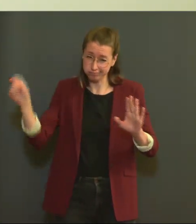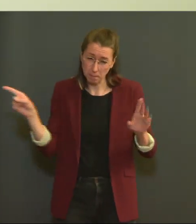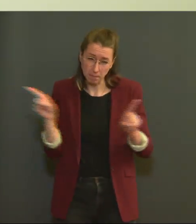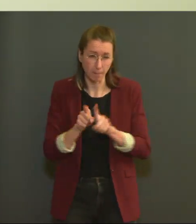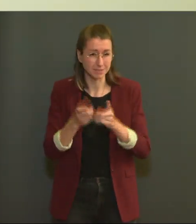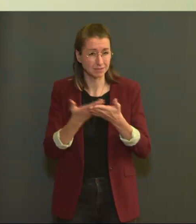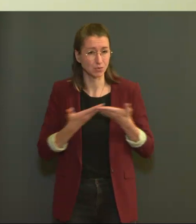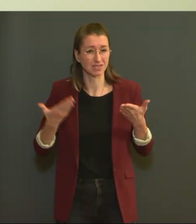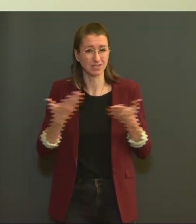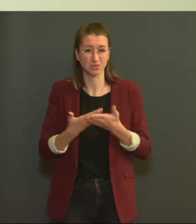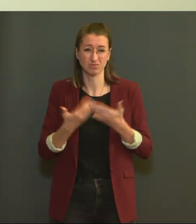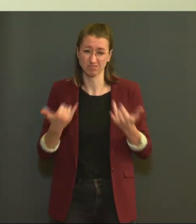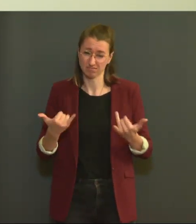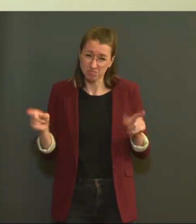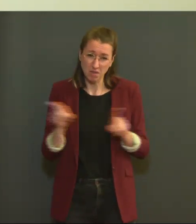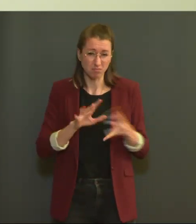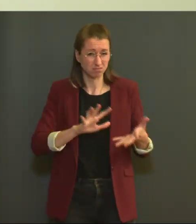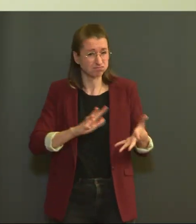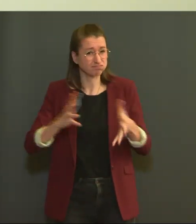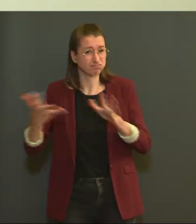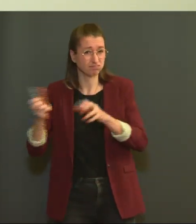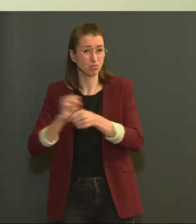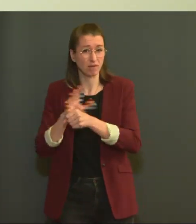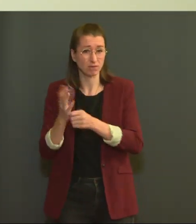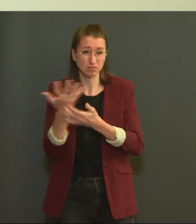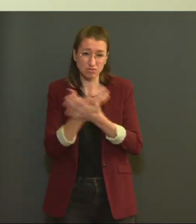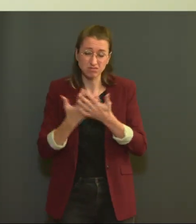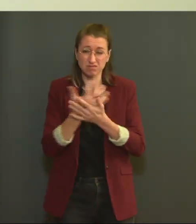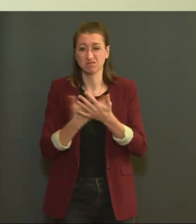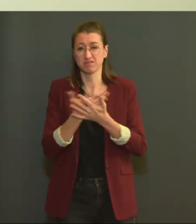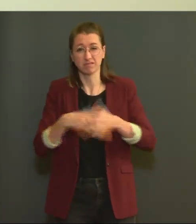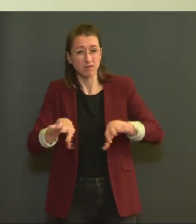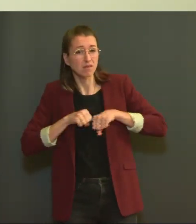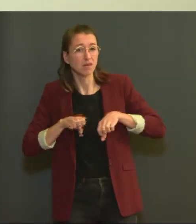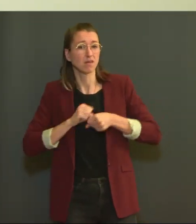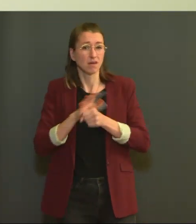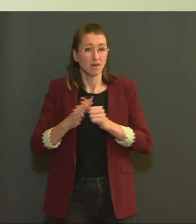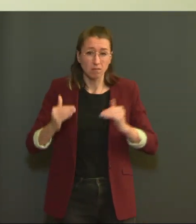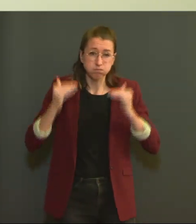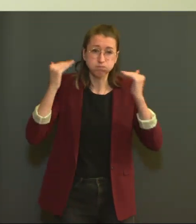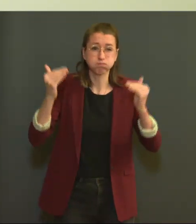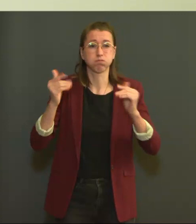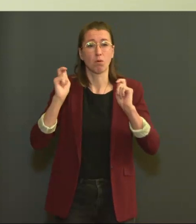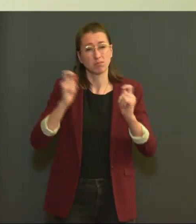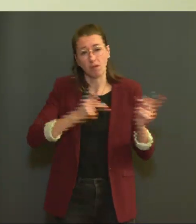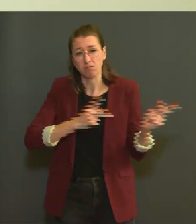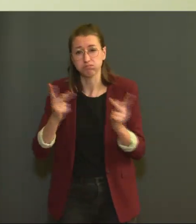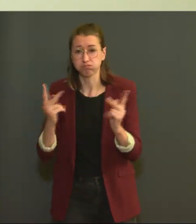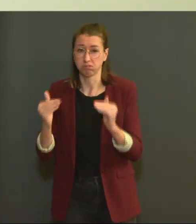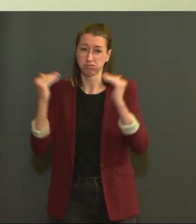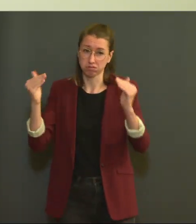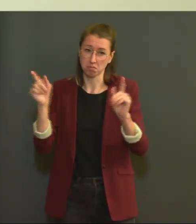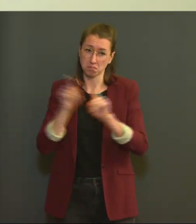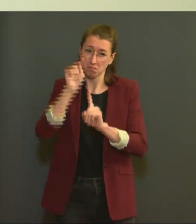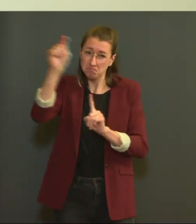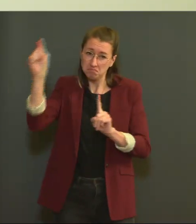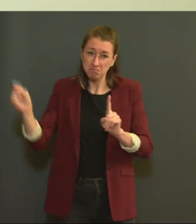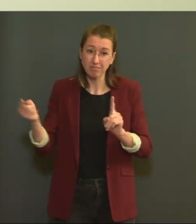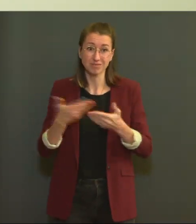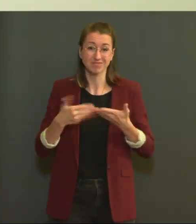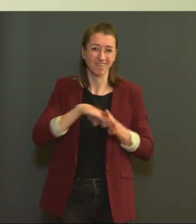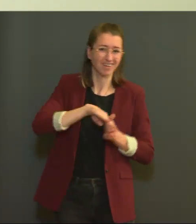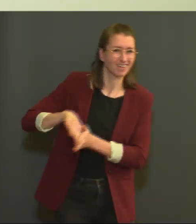Deze bieden, deze bieden, deze bieden, ook. We kunnen niet niet de situatie. Het is dus heel belangrijk dat we